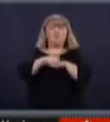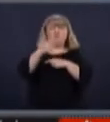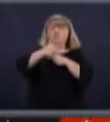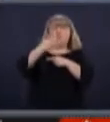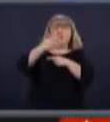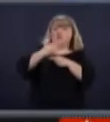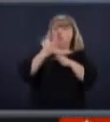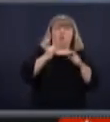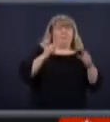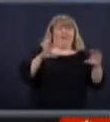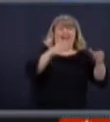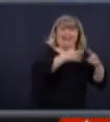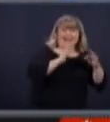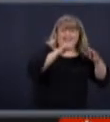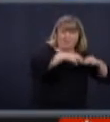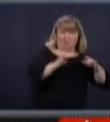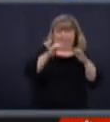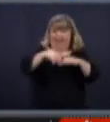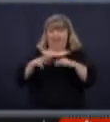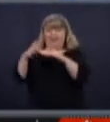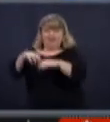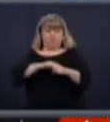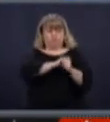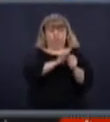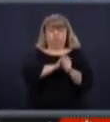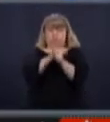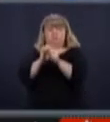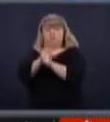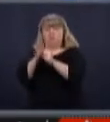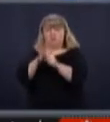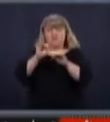puis qui ont entraîné des éclosions, ça devient une autre paire de manches.